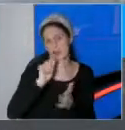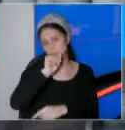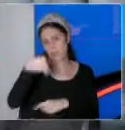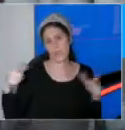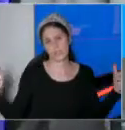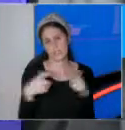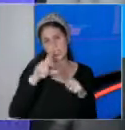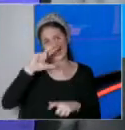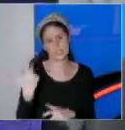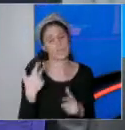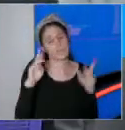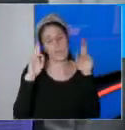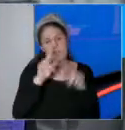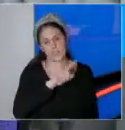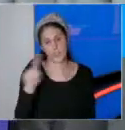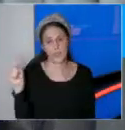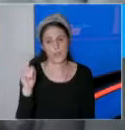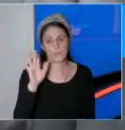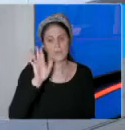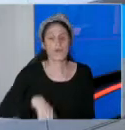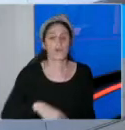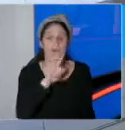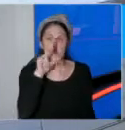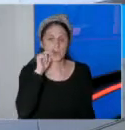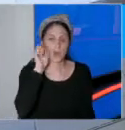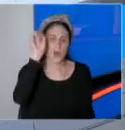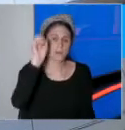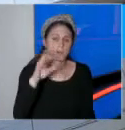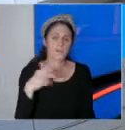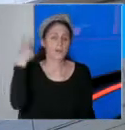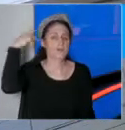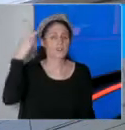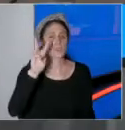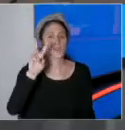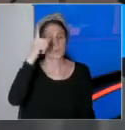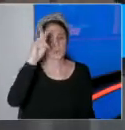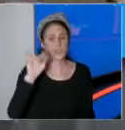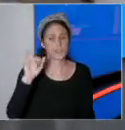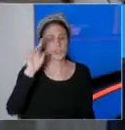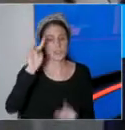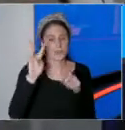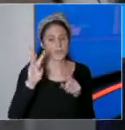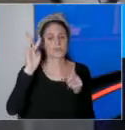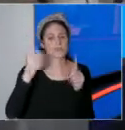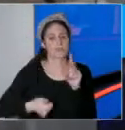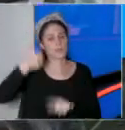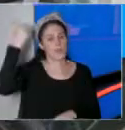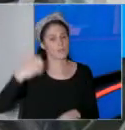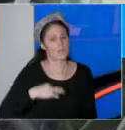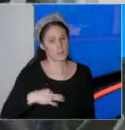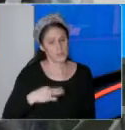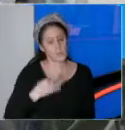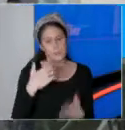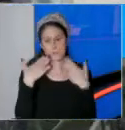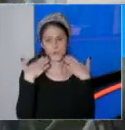מקווה מאוד שלא. ואפילו לא דיברנו עדיין על הרמזור. פרופסור שוקי שמר, יושב ראש אסותא ולשעבר, מנכ״ל משרד הבריאות, אני מאוד מודה לך על